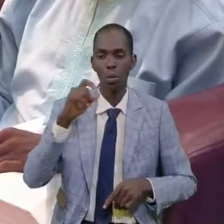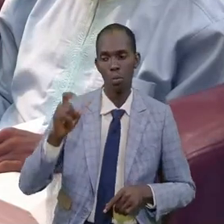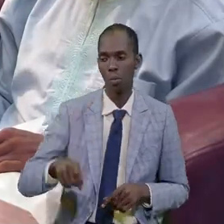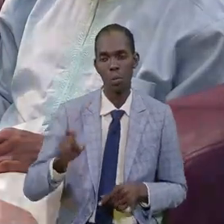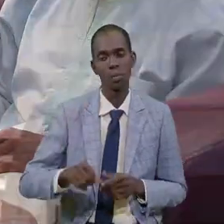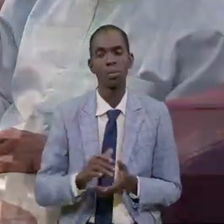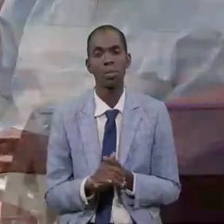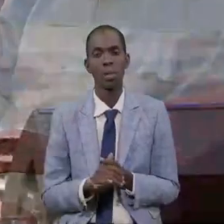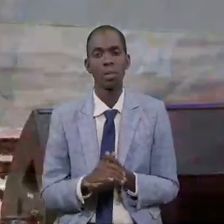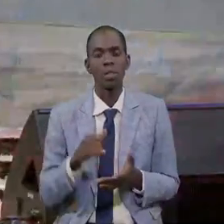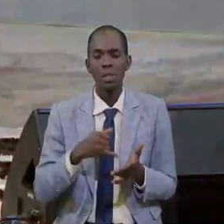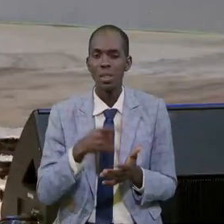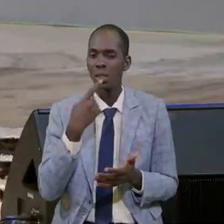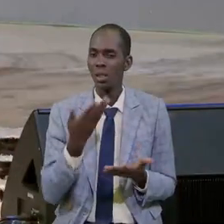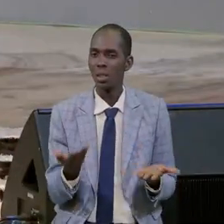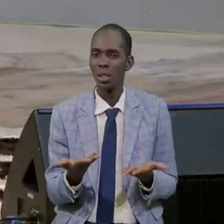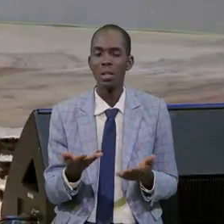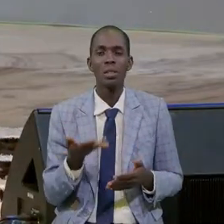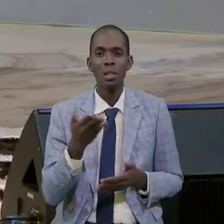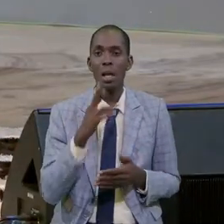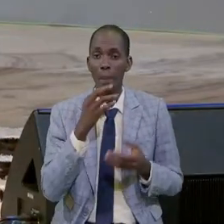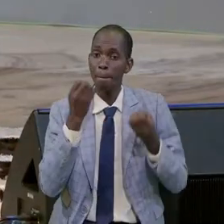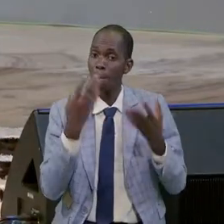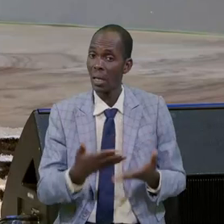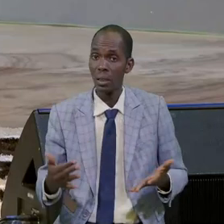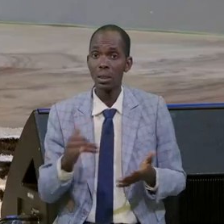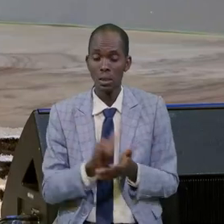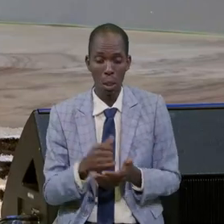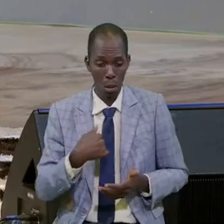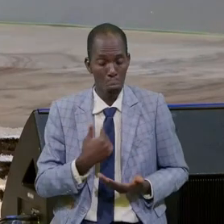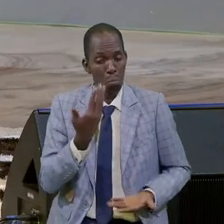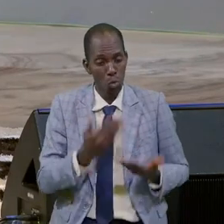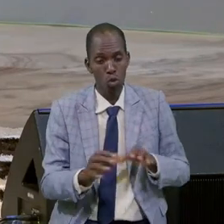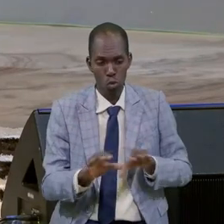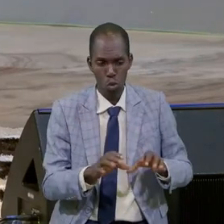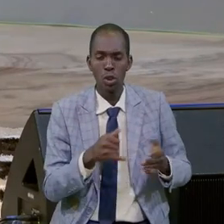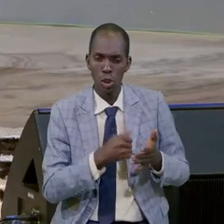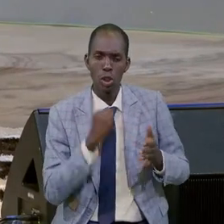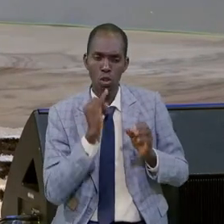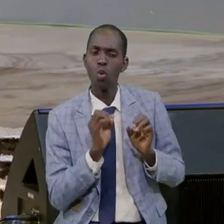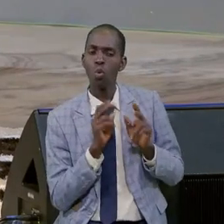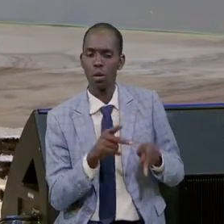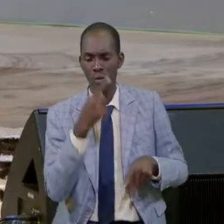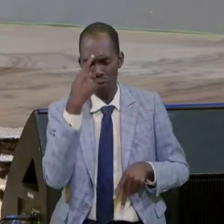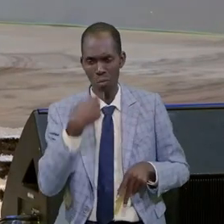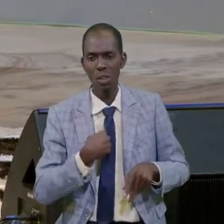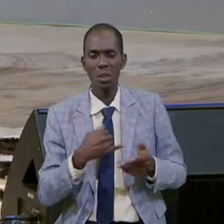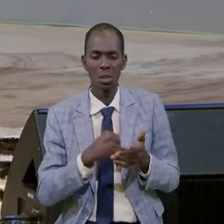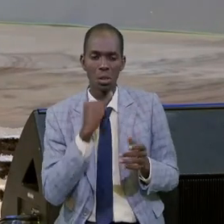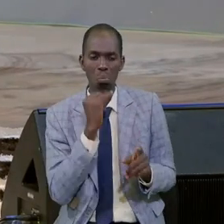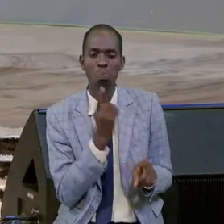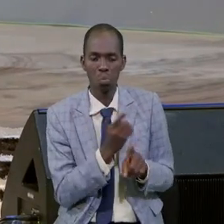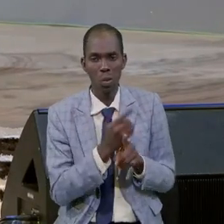qui est utile pour moi, n'est pas bon, n'est pas nécessaire. Il y a des choses que vous faites qui peuvent être bonnes pour